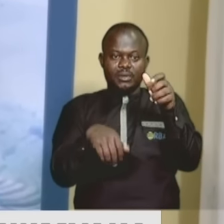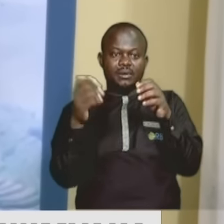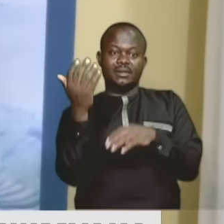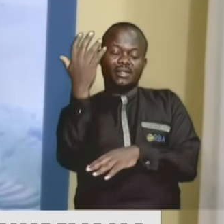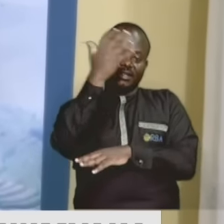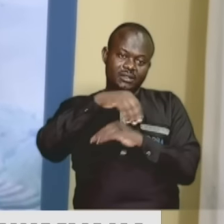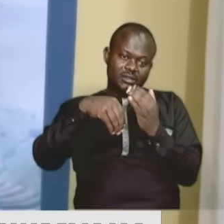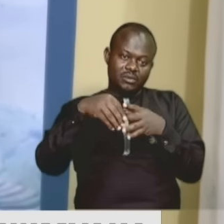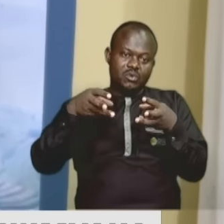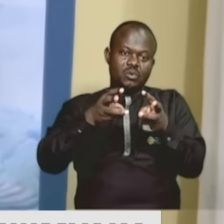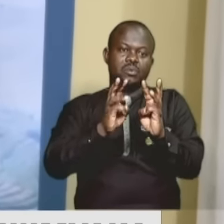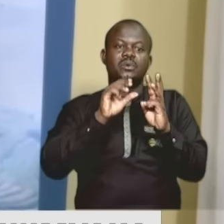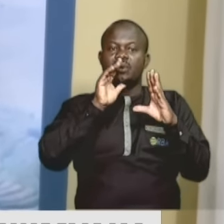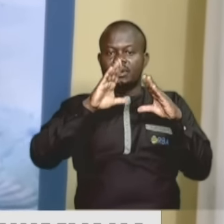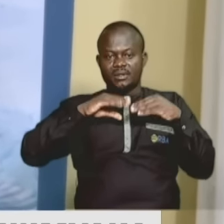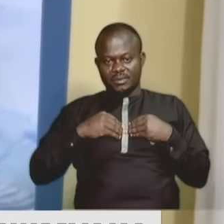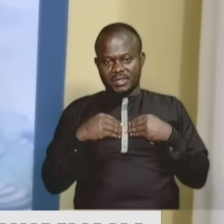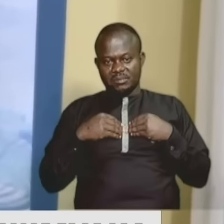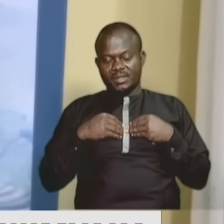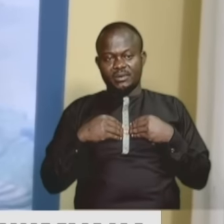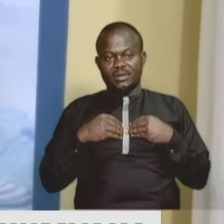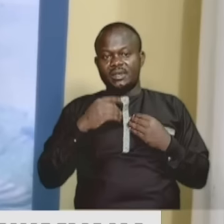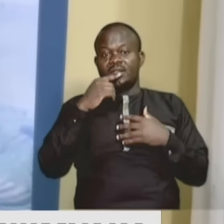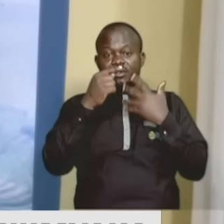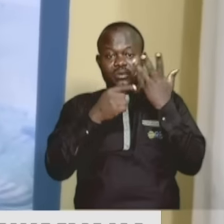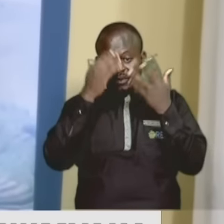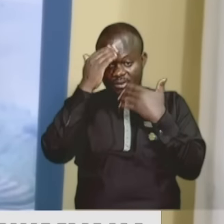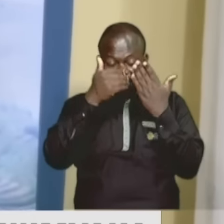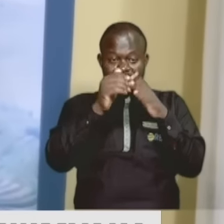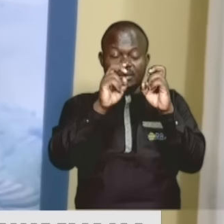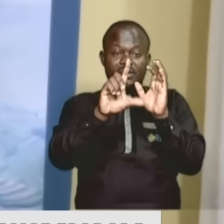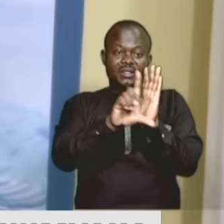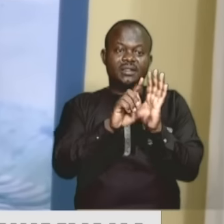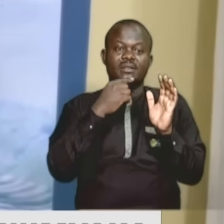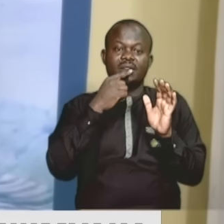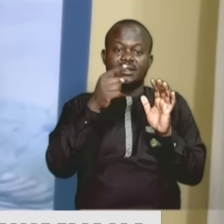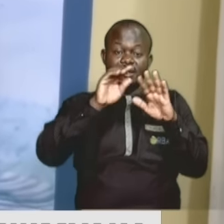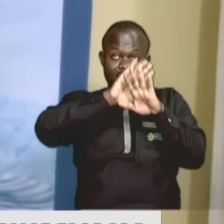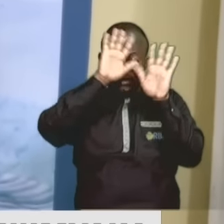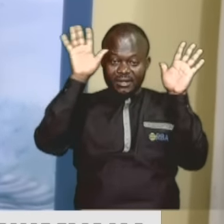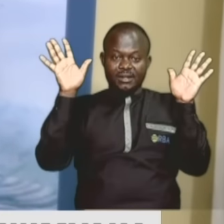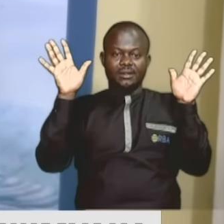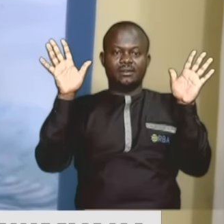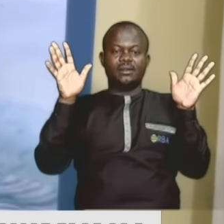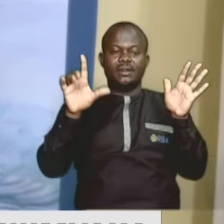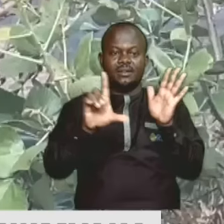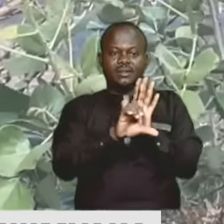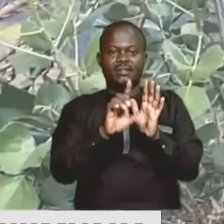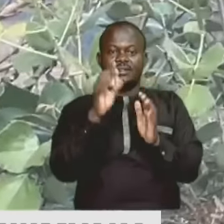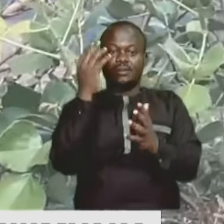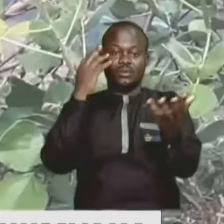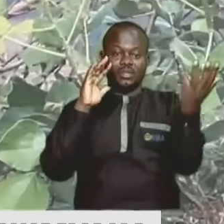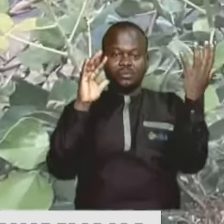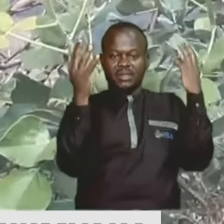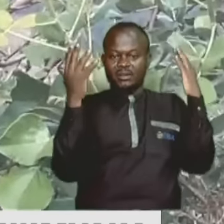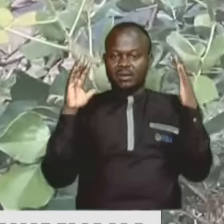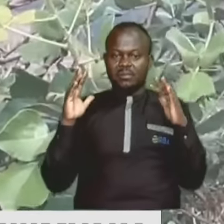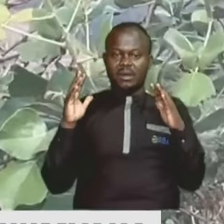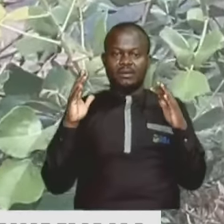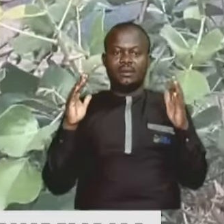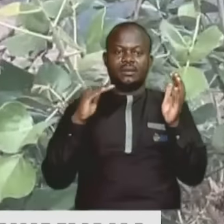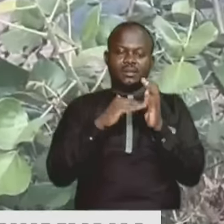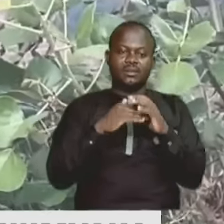buryo yaba atabyemerewe so kuko itegeko riri risobanutse neza ni itegeko ry'amashyamba